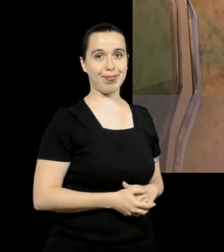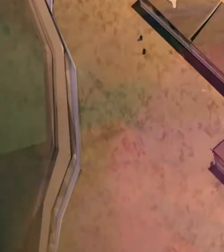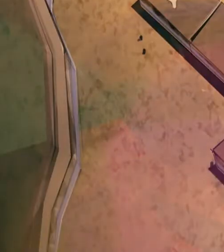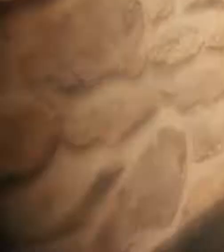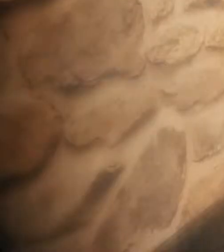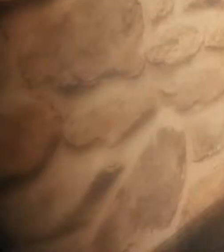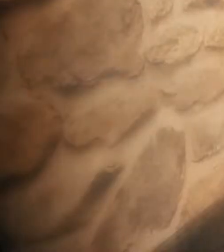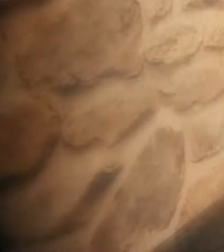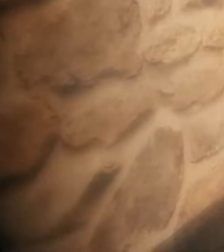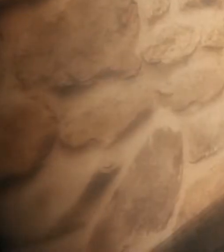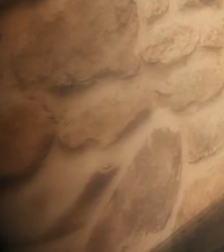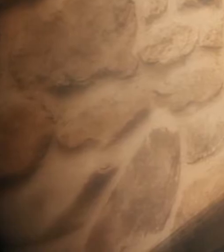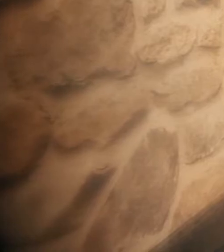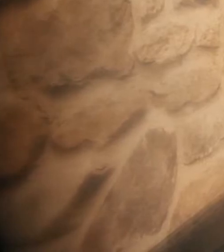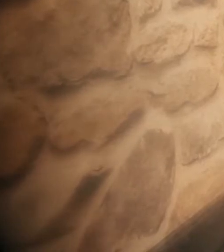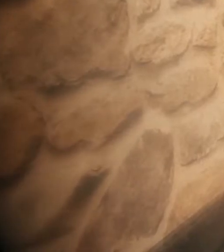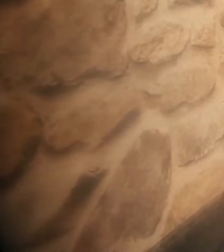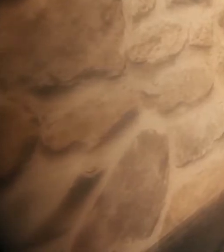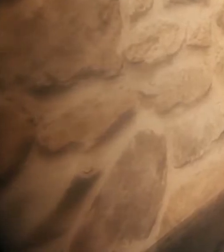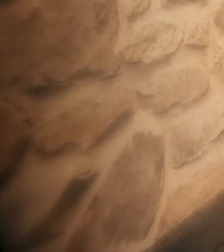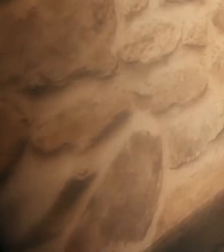d'influència clàssica.